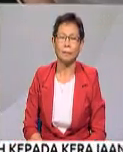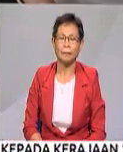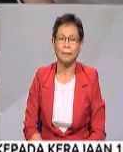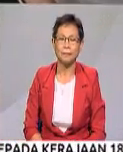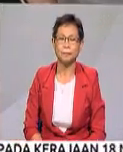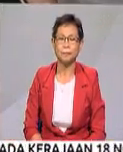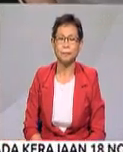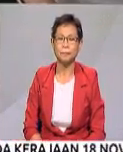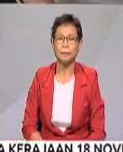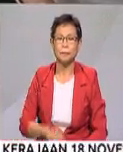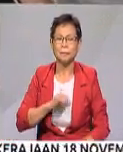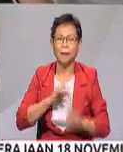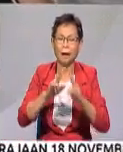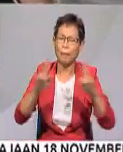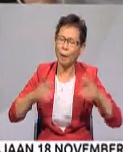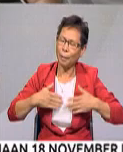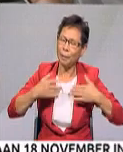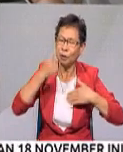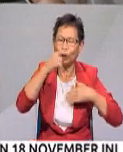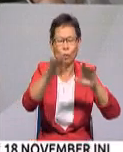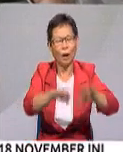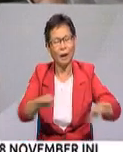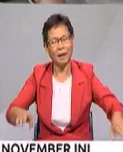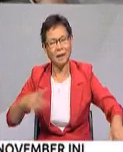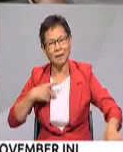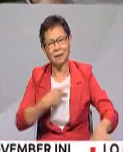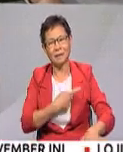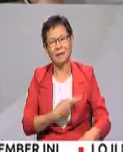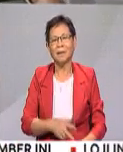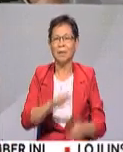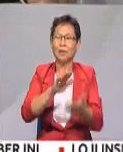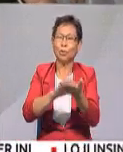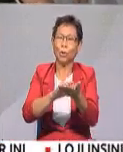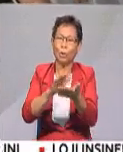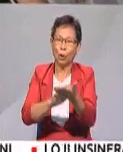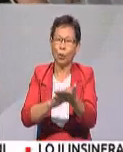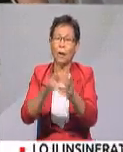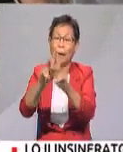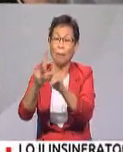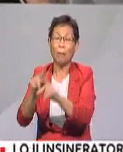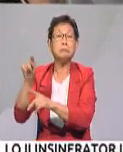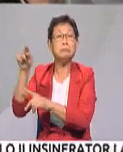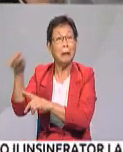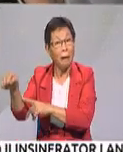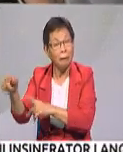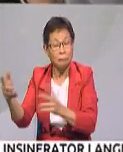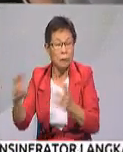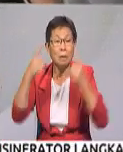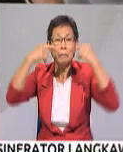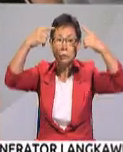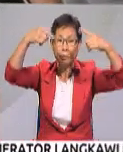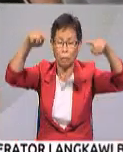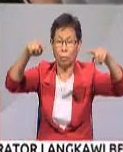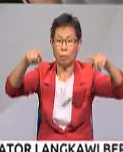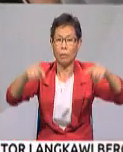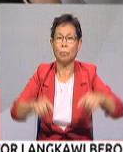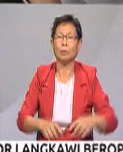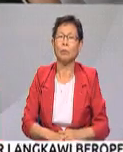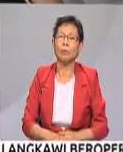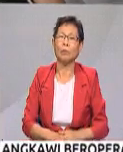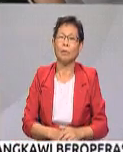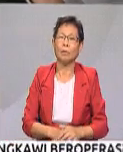Merasa amat gembira lihat anak-anak kita walaupun di sekolah di kampung, tetapi pencapaian mereka, ada yang wakil